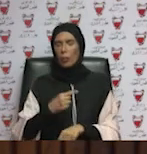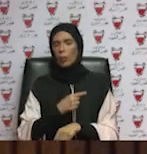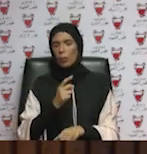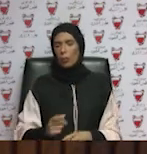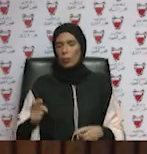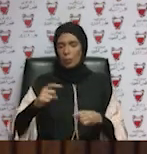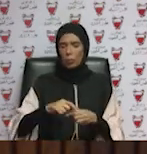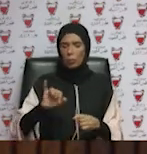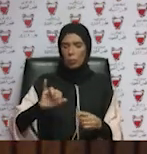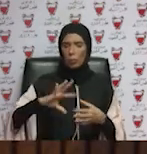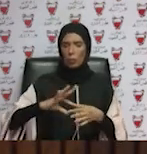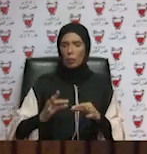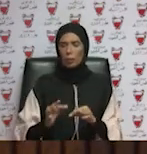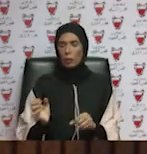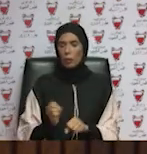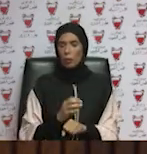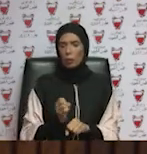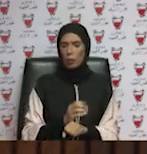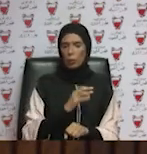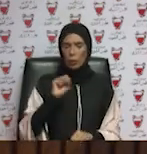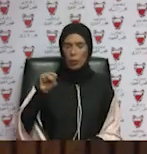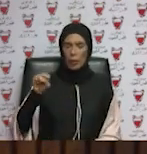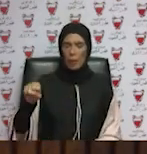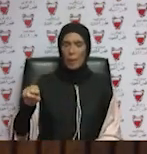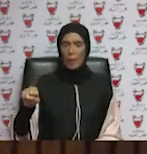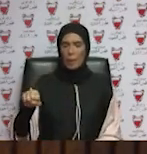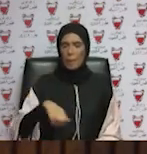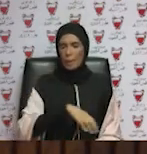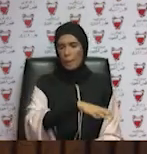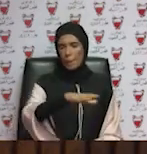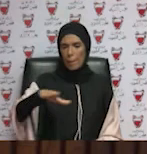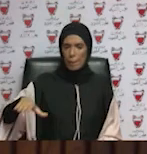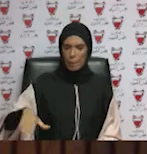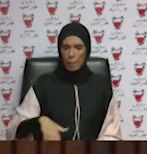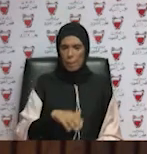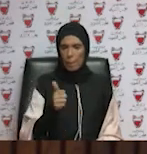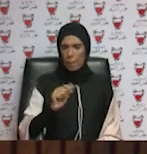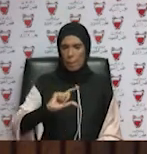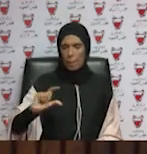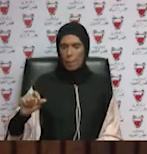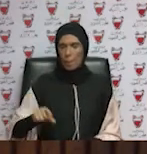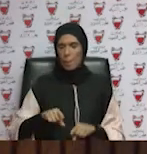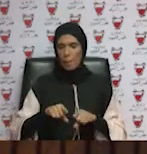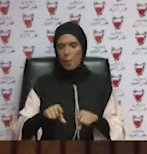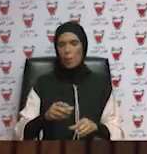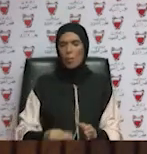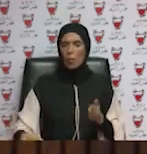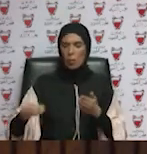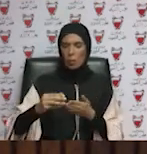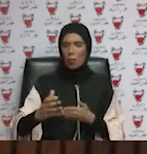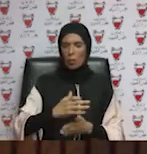مع المؤسسات التعليمية المعنية بجميع الوسائل المناسبة ويعزز